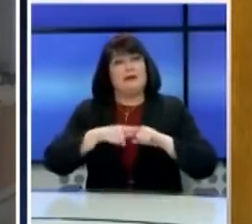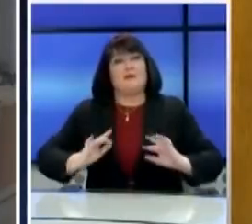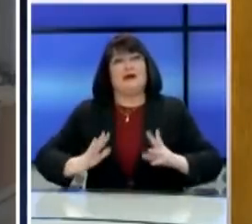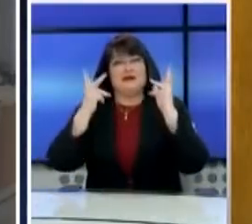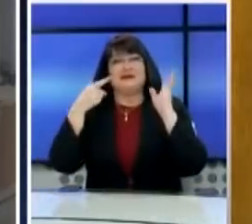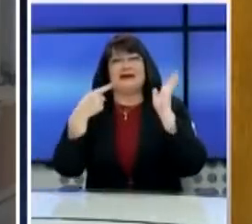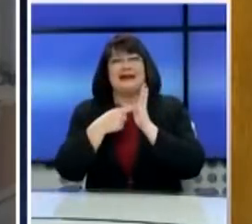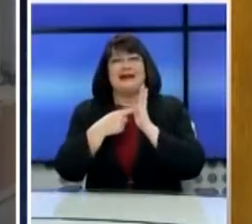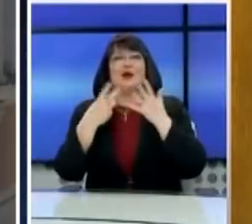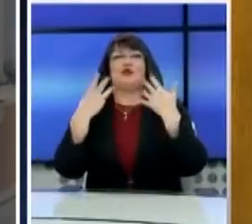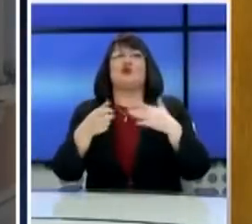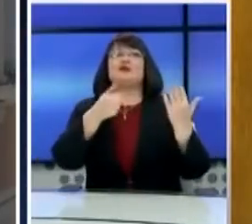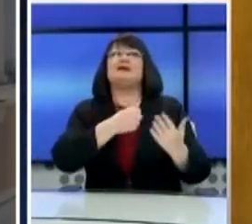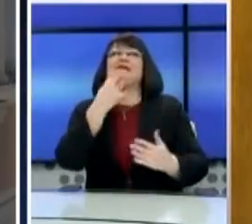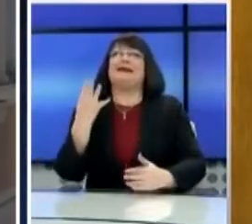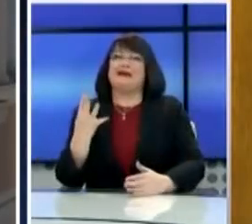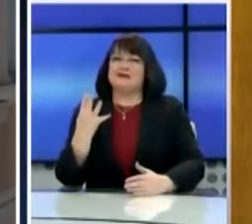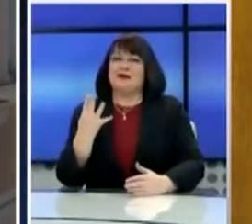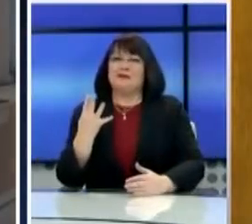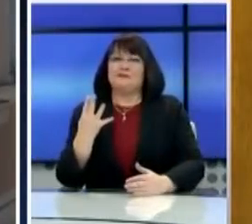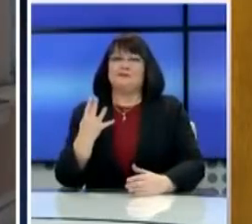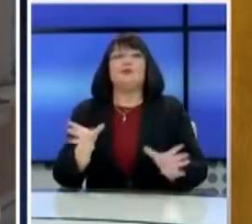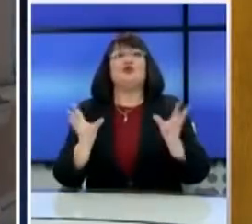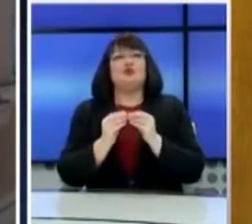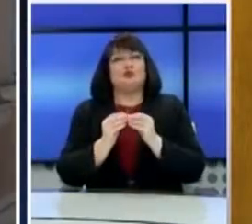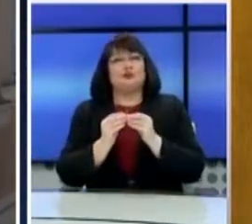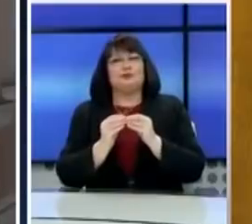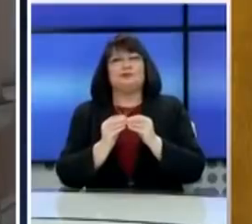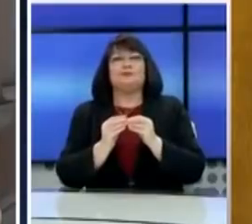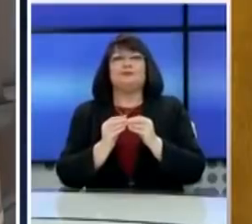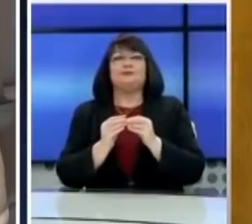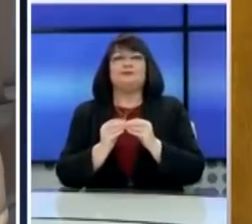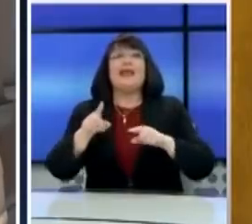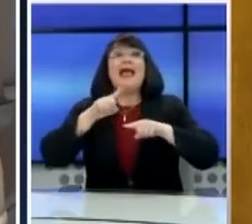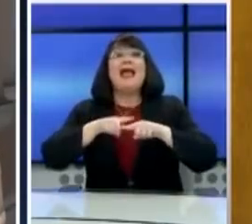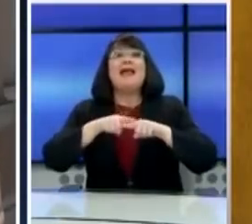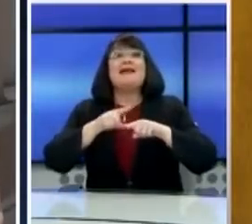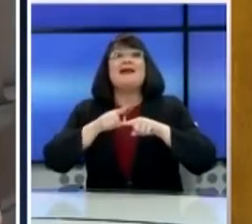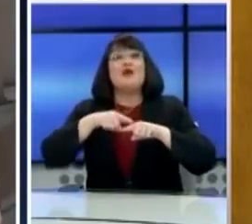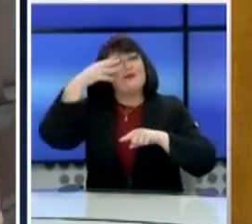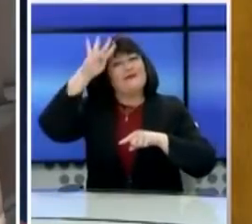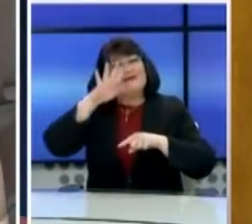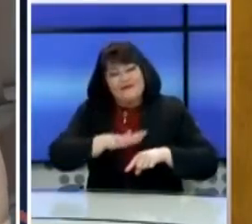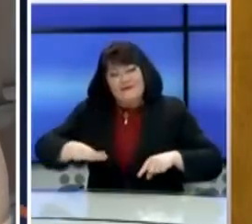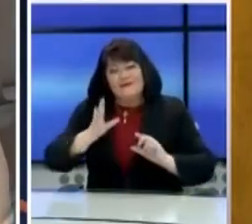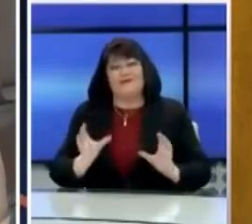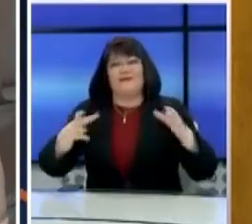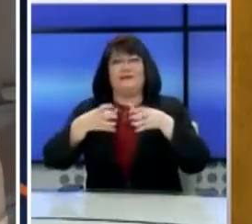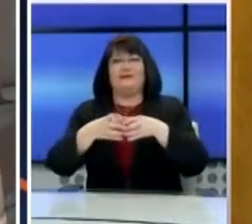μας, τόσο γρηγορότερα θα προχωρούν, τόσο πιο γρήγορα θα προχωρούν και οι εμβολιασμοί. Όπως είπε, μέχρι ώρας έχουν